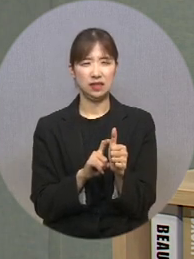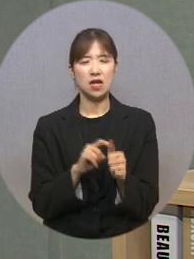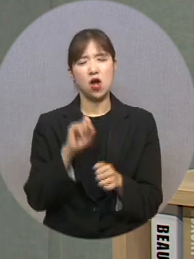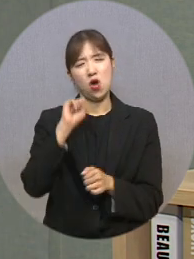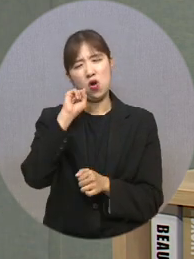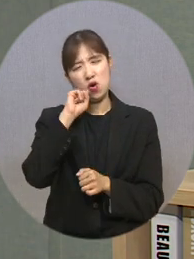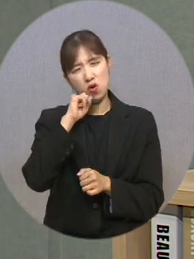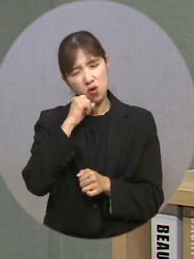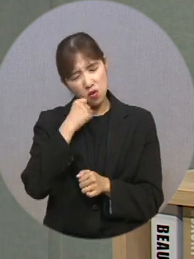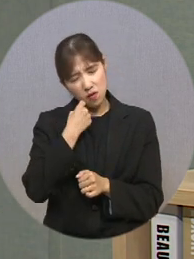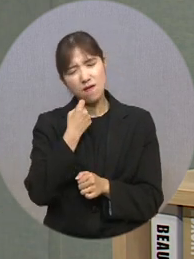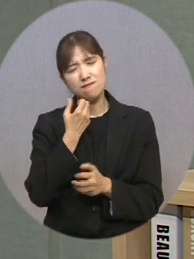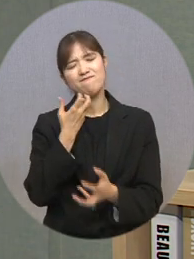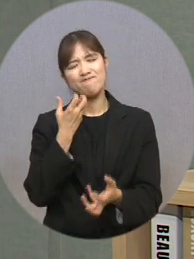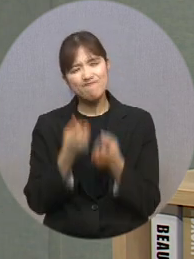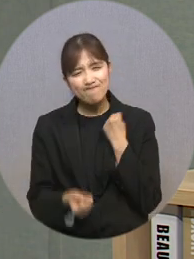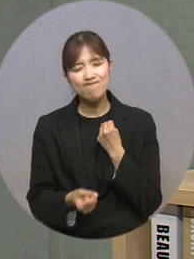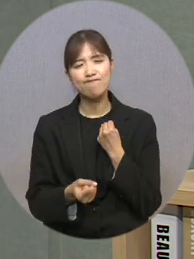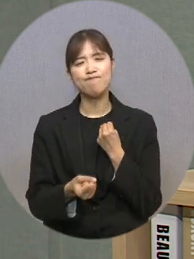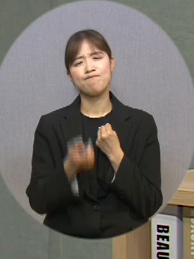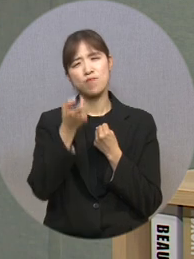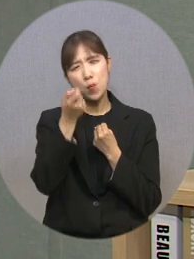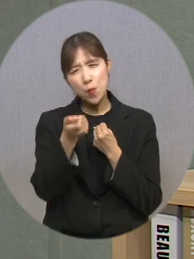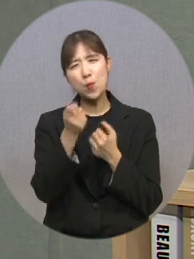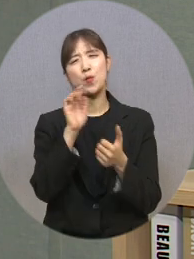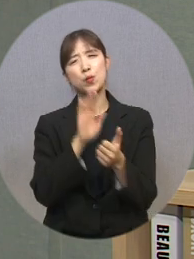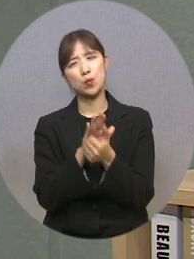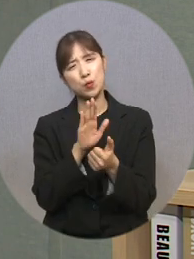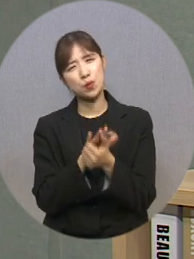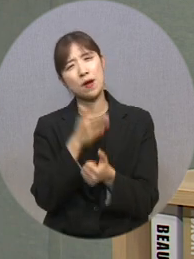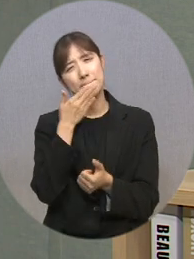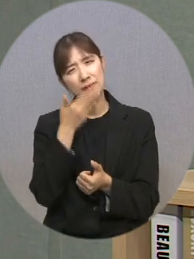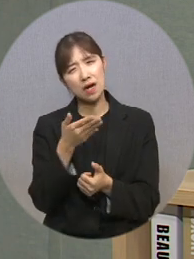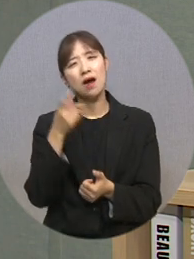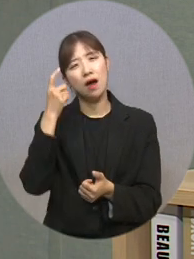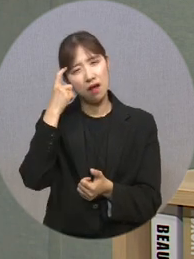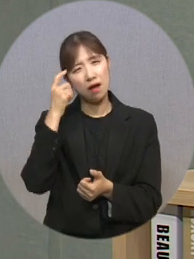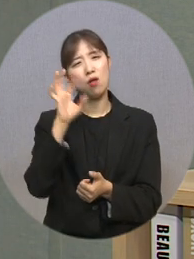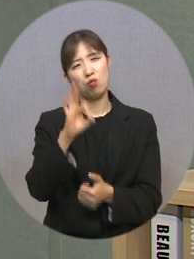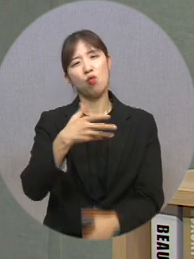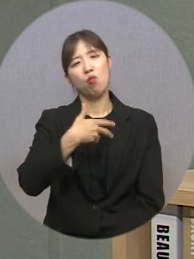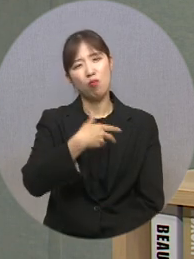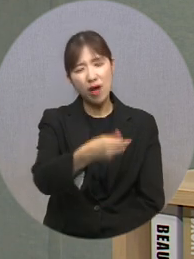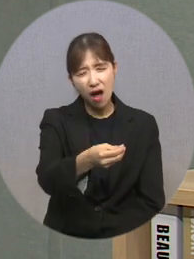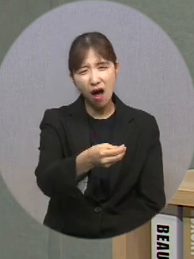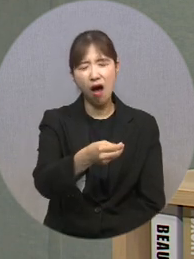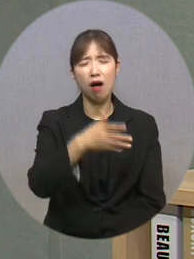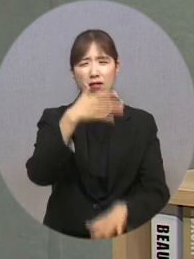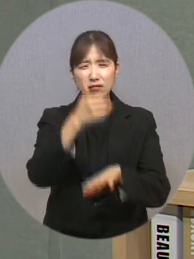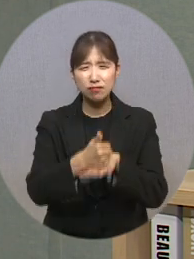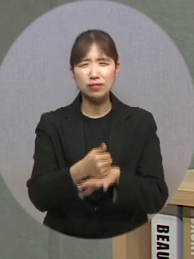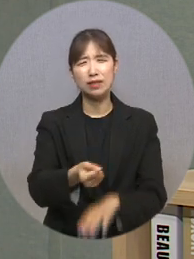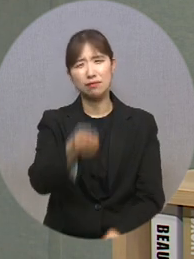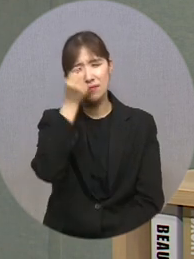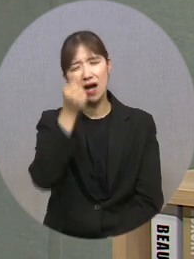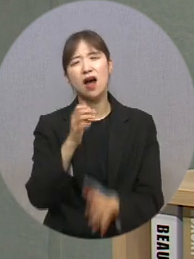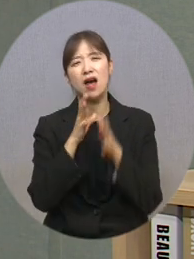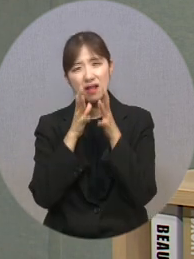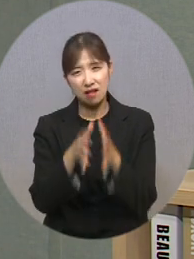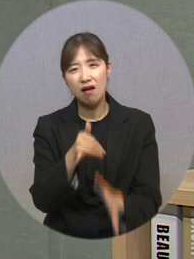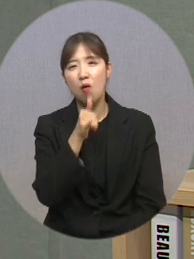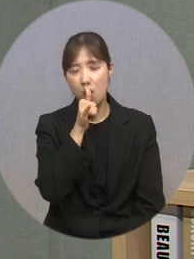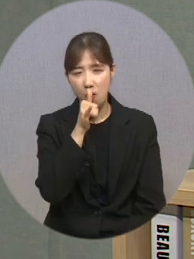어려운 가운데도 뭔가 조금 도움이 될까 해서 돈을 빌려줬다가 사기를 당하는 예, 예. 경우가